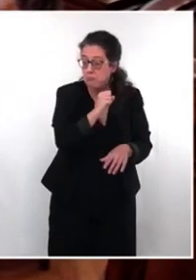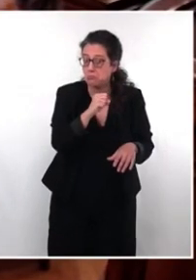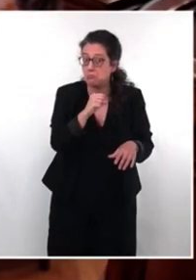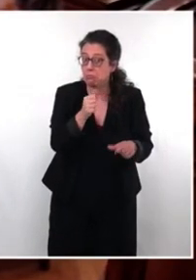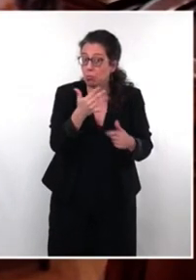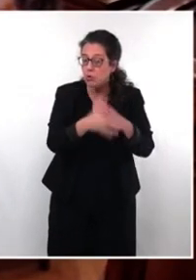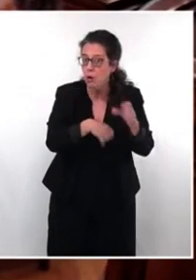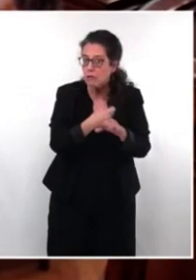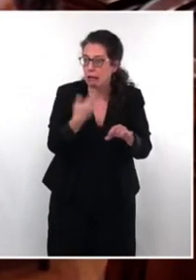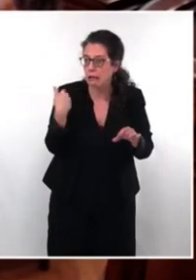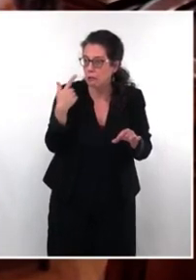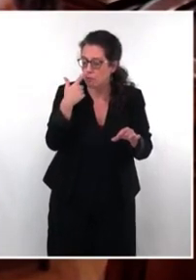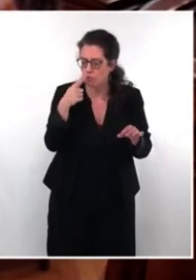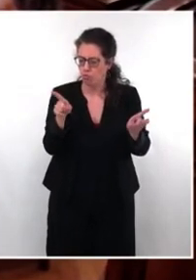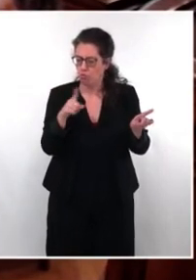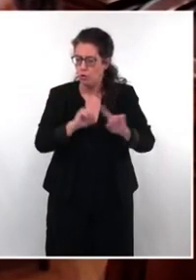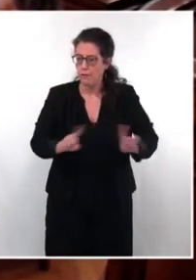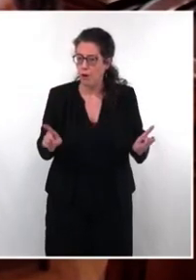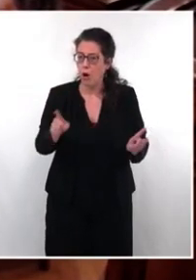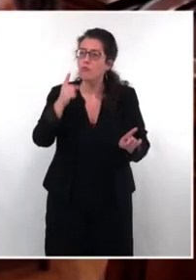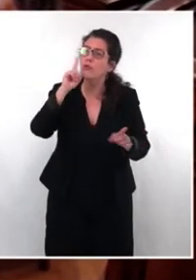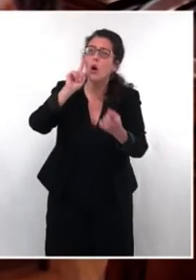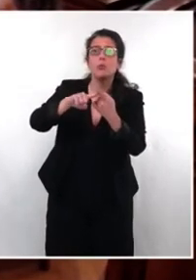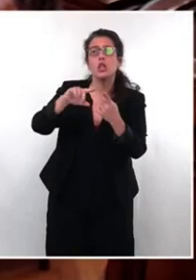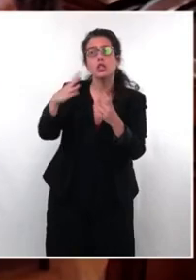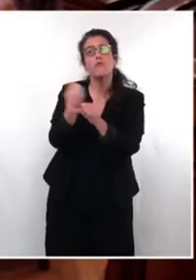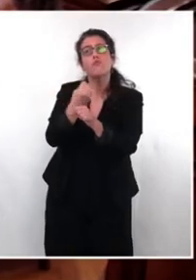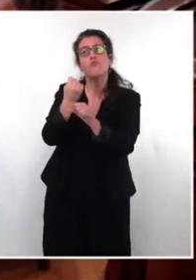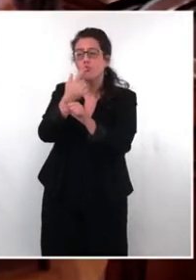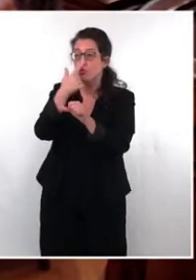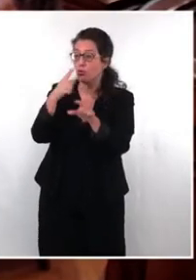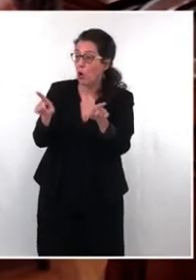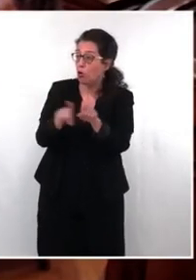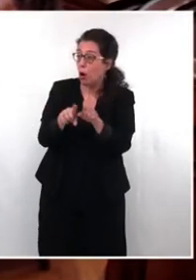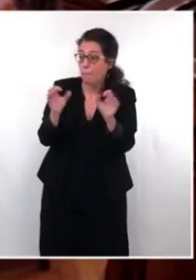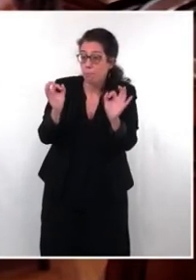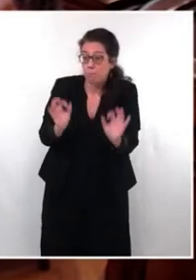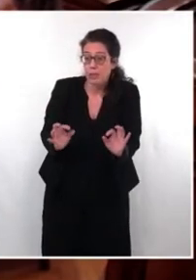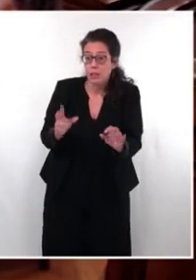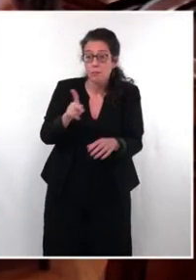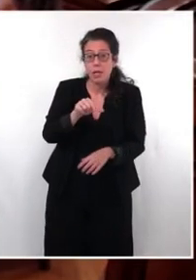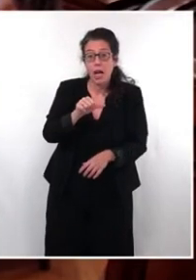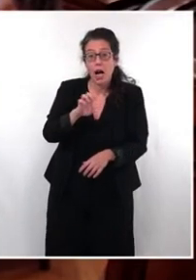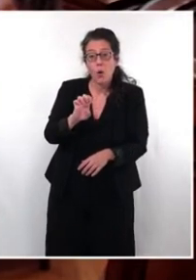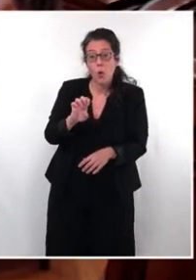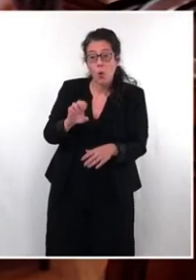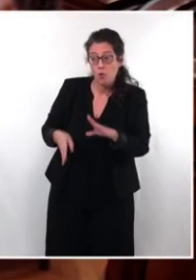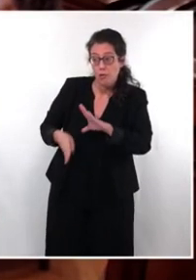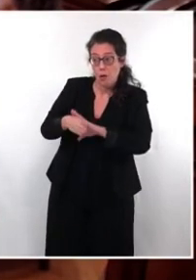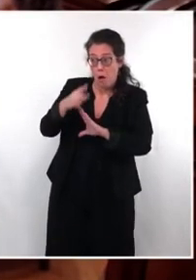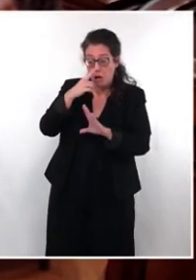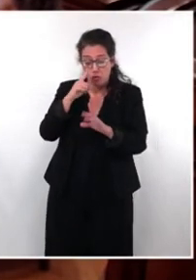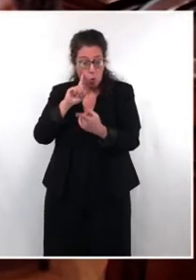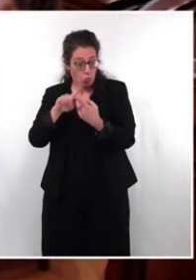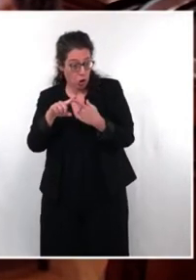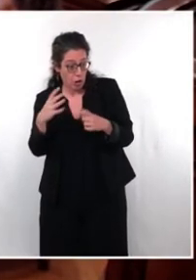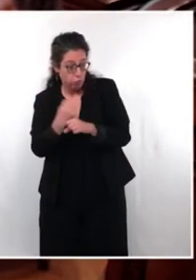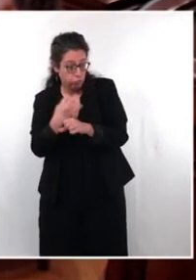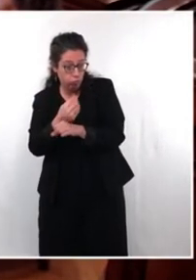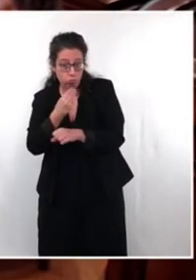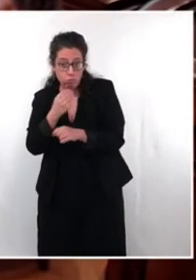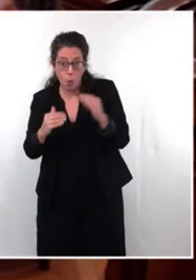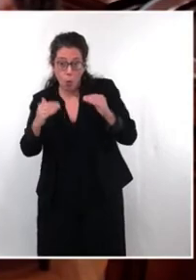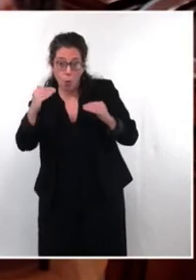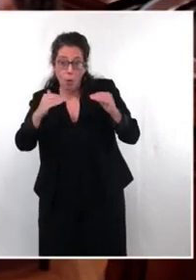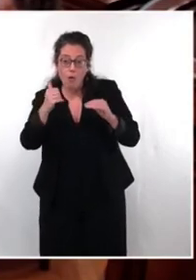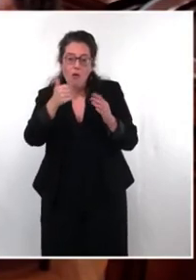quartier-là. Vous dites que les objectifs remplis sont à peu près ceux qui étaient dans le PAE initial. Hein. On arrive à peu près sur l'atterrissage prévu, à un point